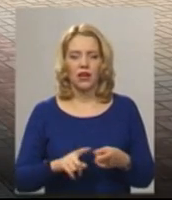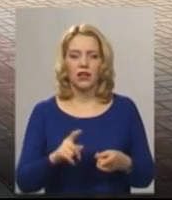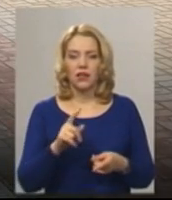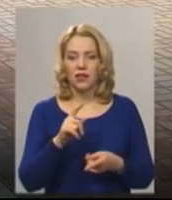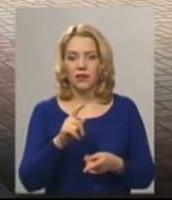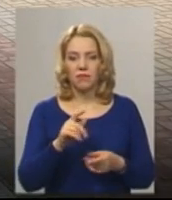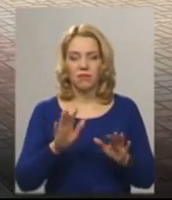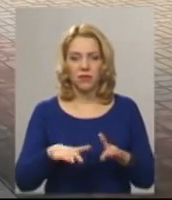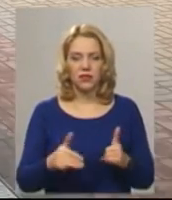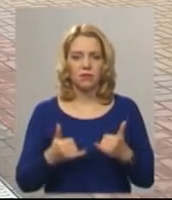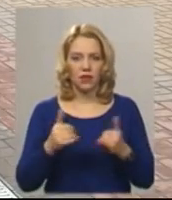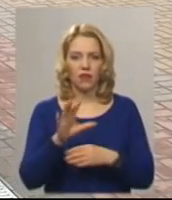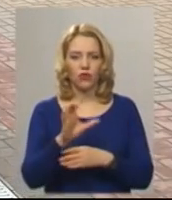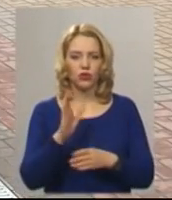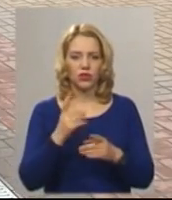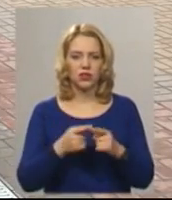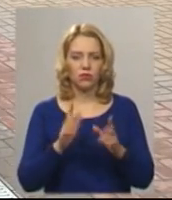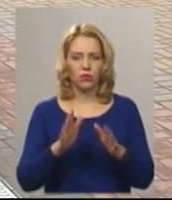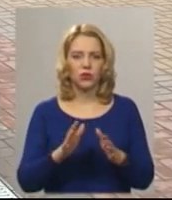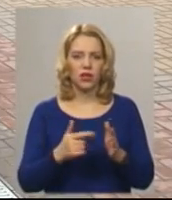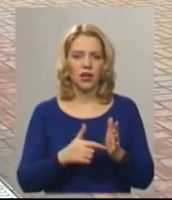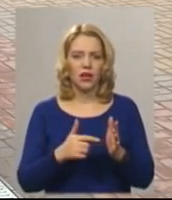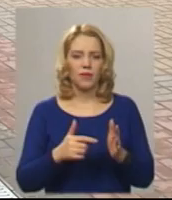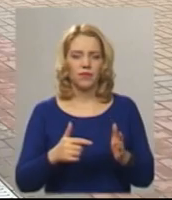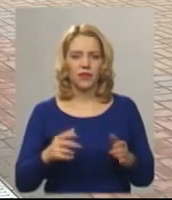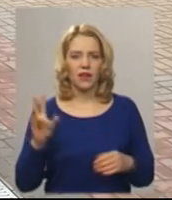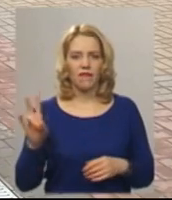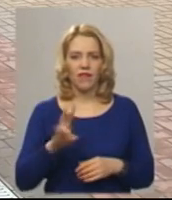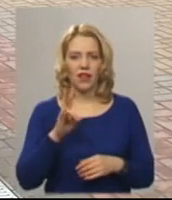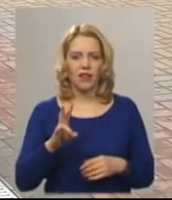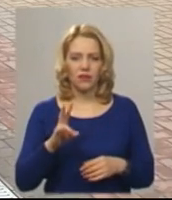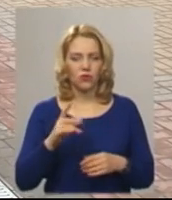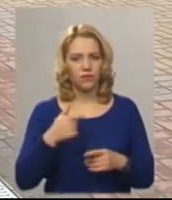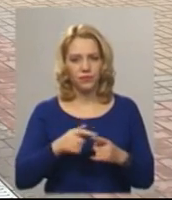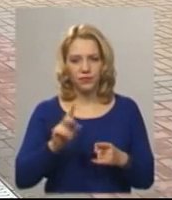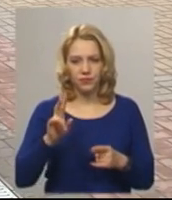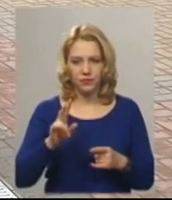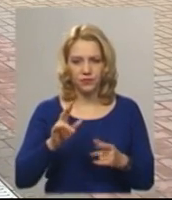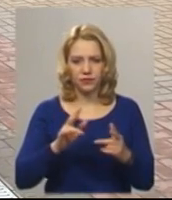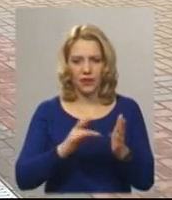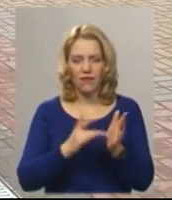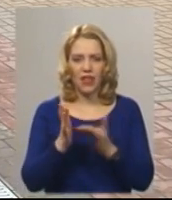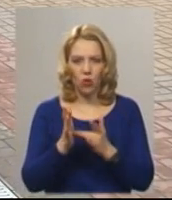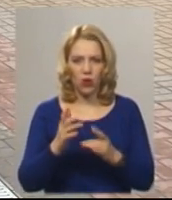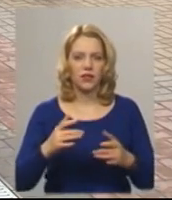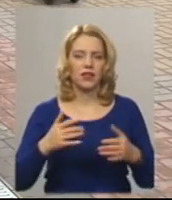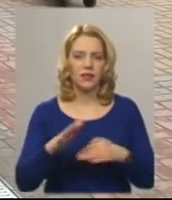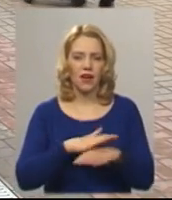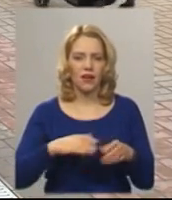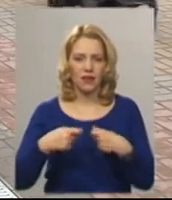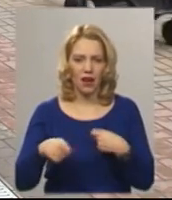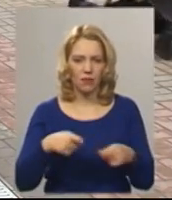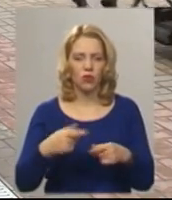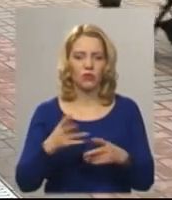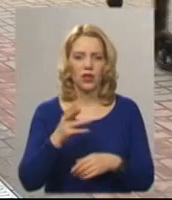місцем для фотографій стане Великодній ярмарок, який розпочне свою роботу з 11 квітня, а працюватиме